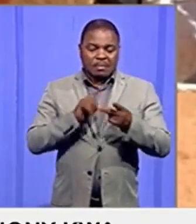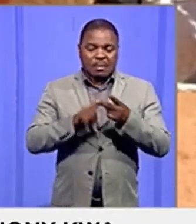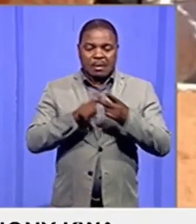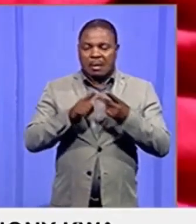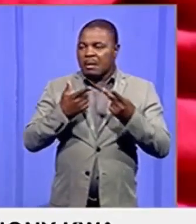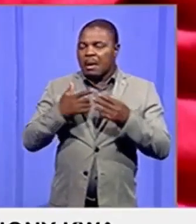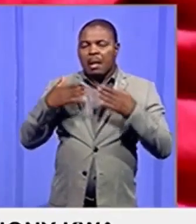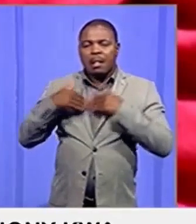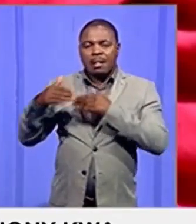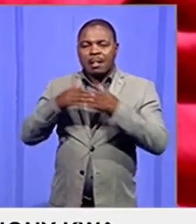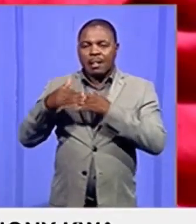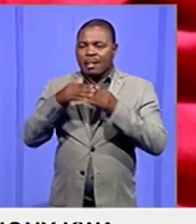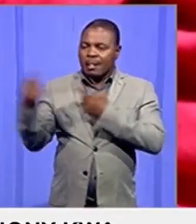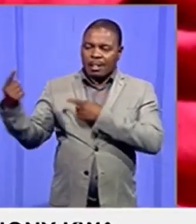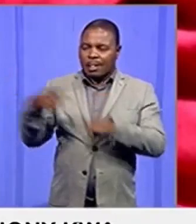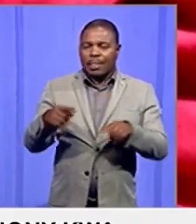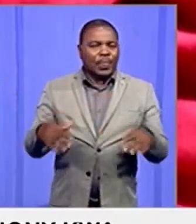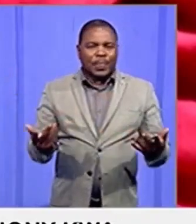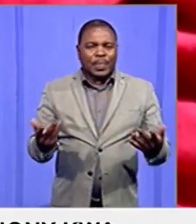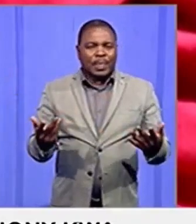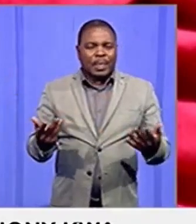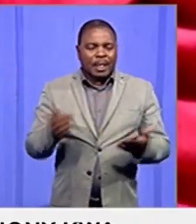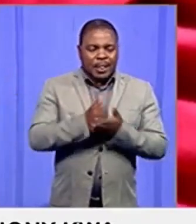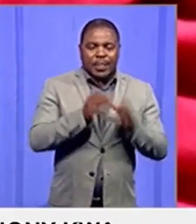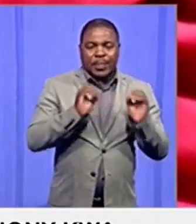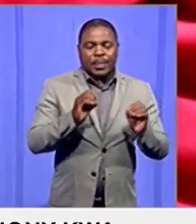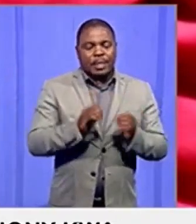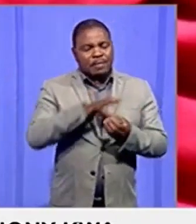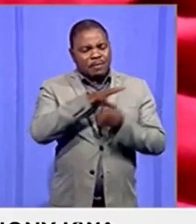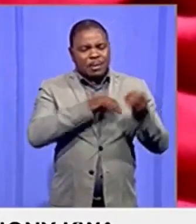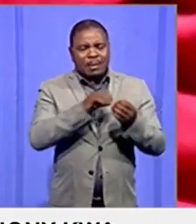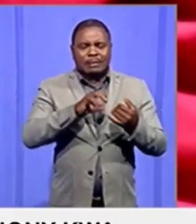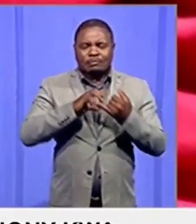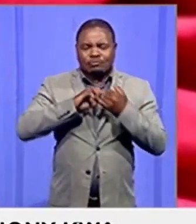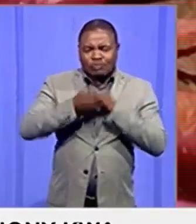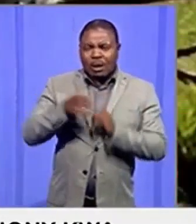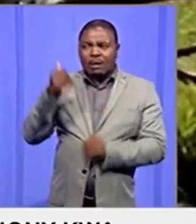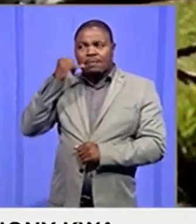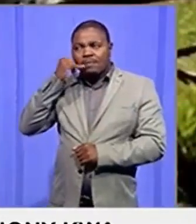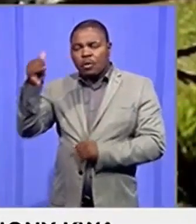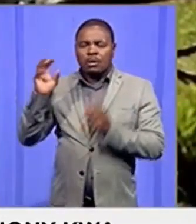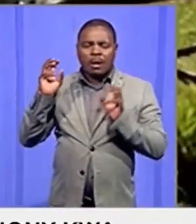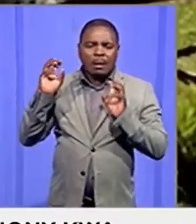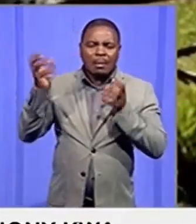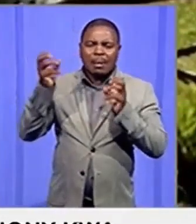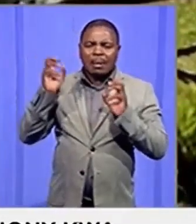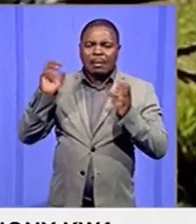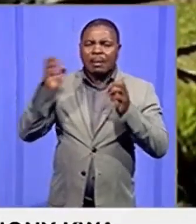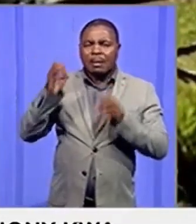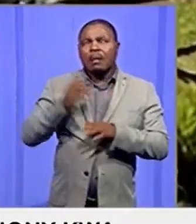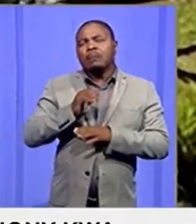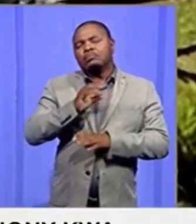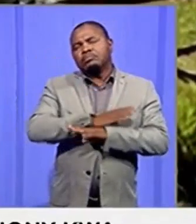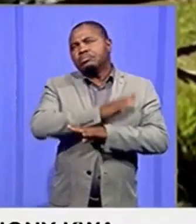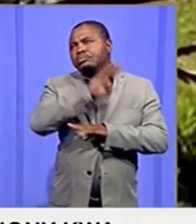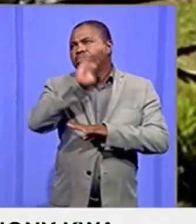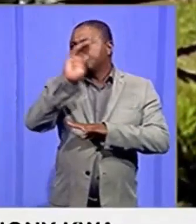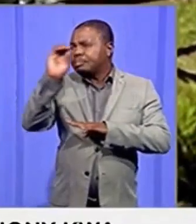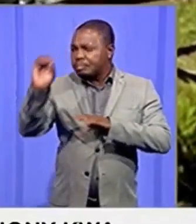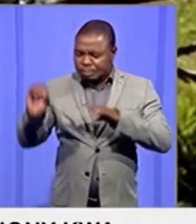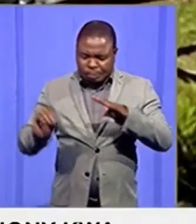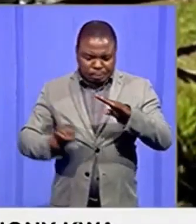ya basebeletsi ba bophelo. Lelapa le re le lekile ho letsetsa ambulance ka makgetlo-kgetlo letsatsi kaofela le bosiu,